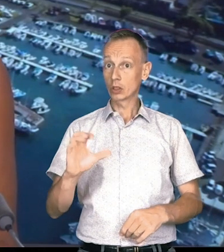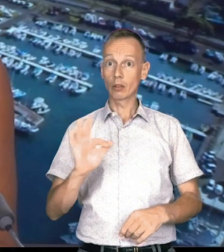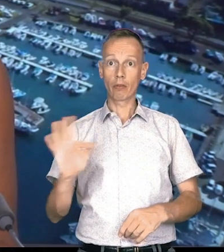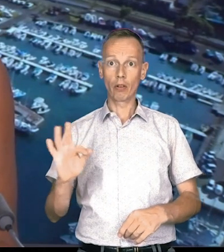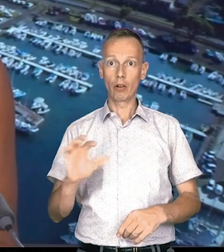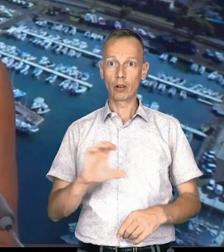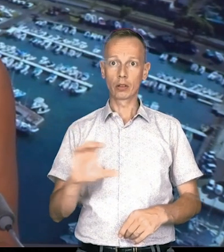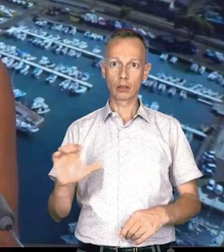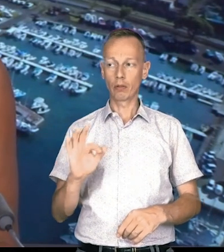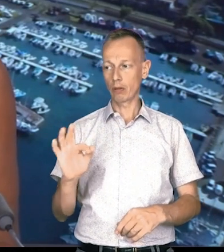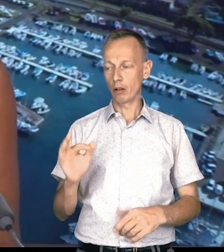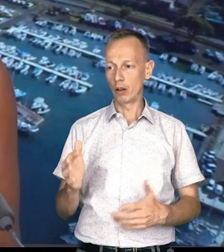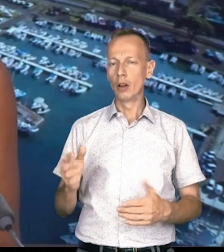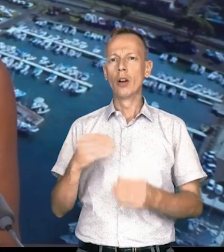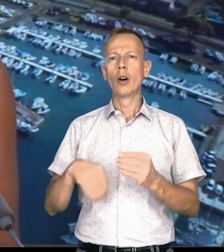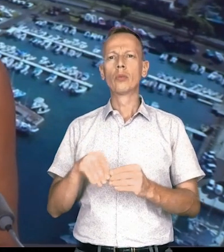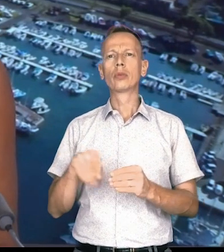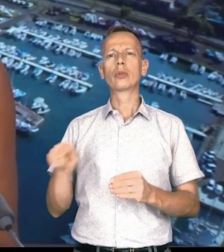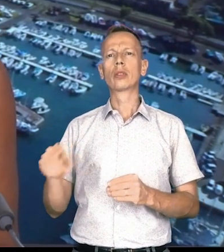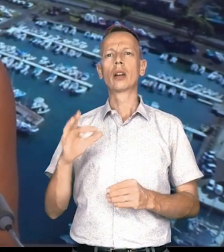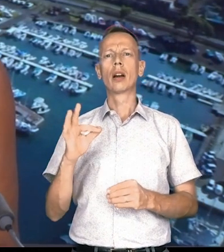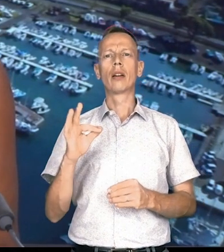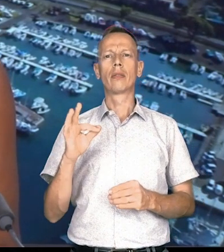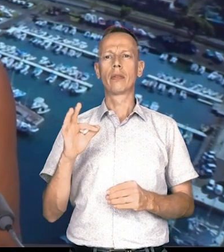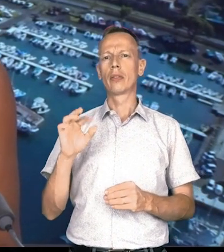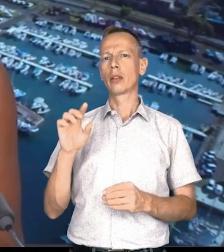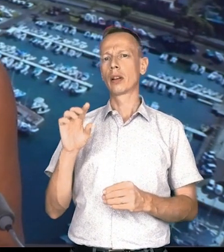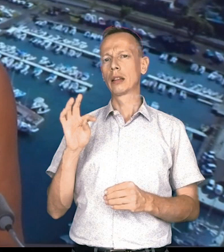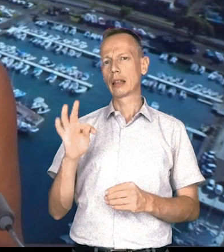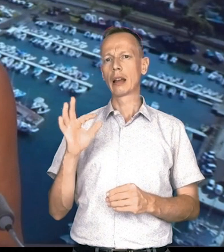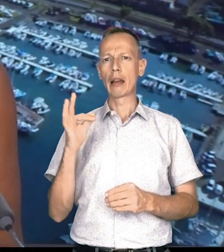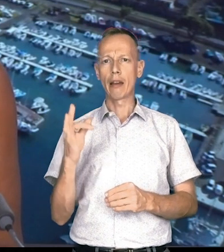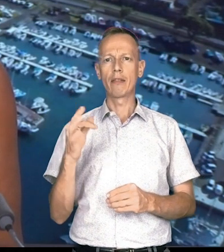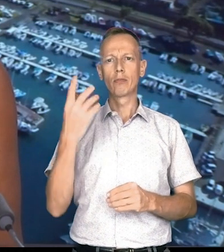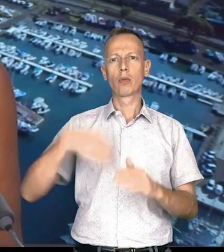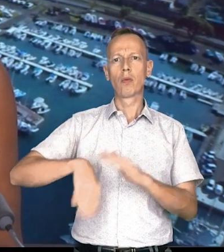100 francs pour acheter leur silence. Le prévenu est aussi responsable du département technique